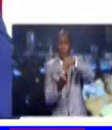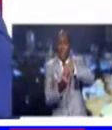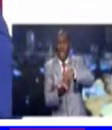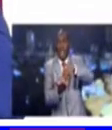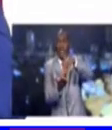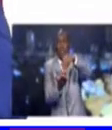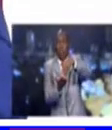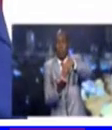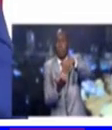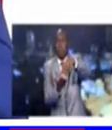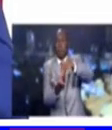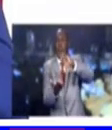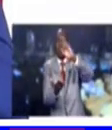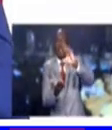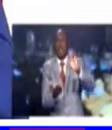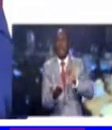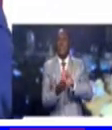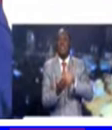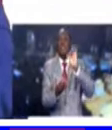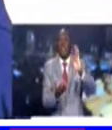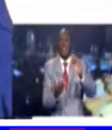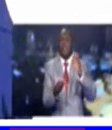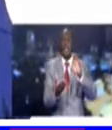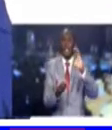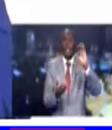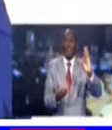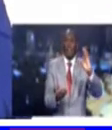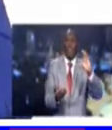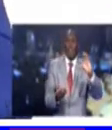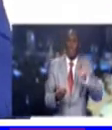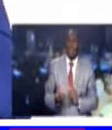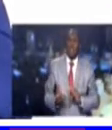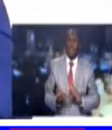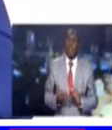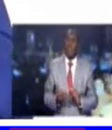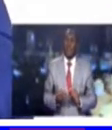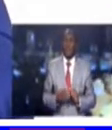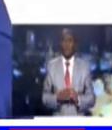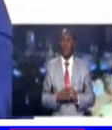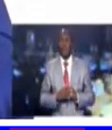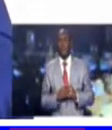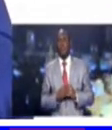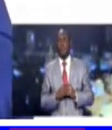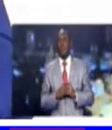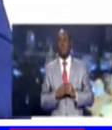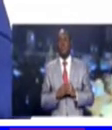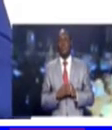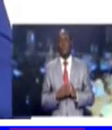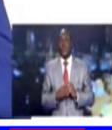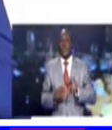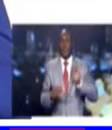cfa ce fonds sera alimenté par l'état et toutes les bonnes volontés